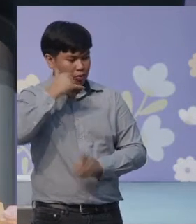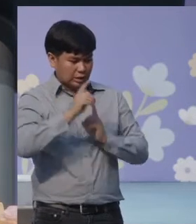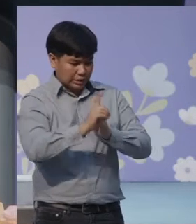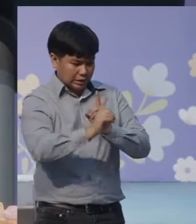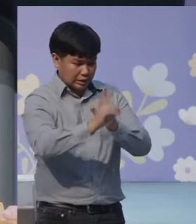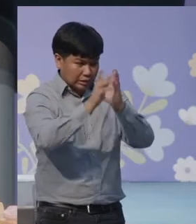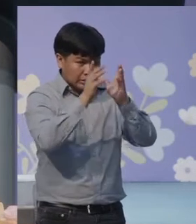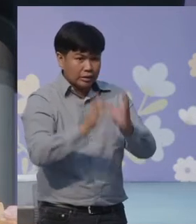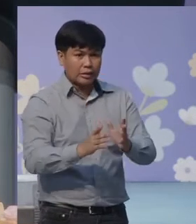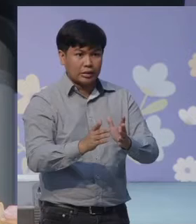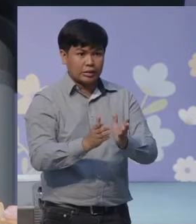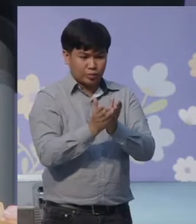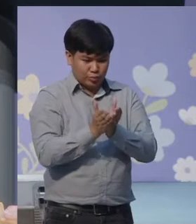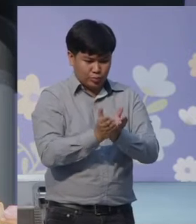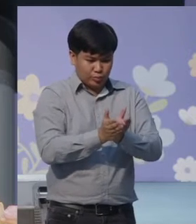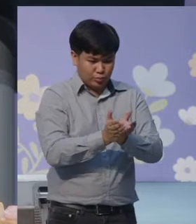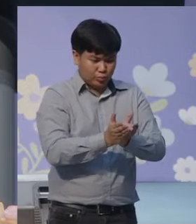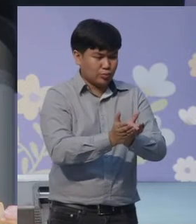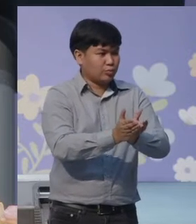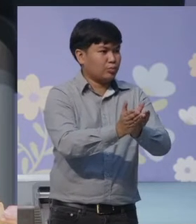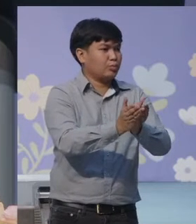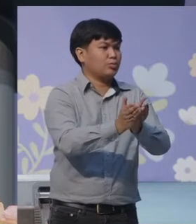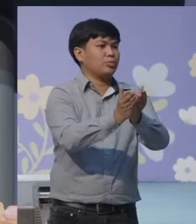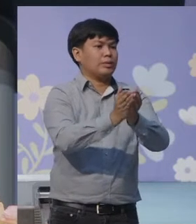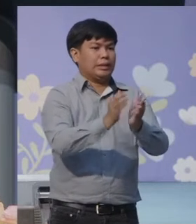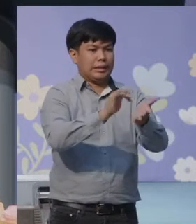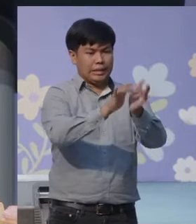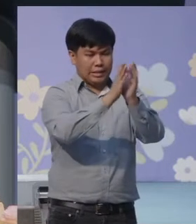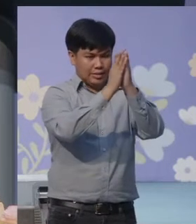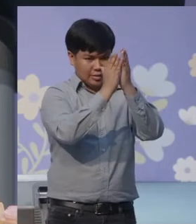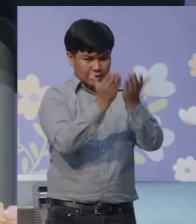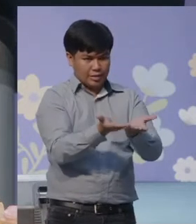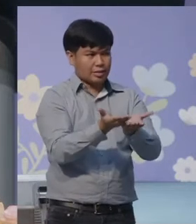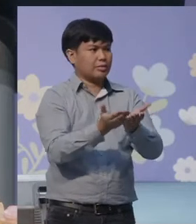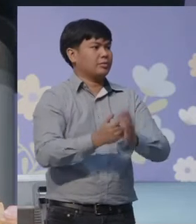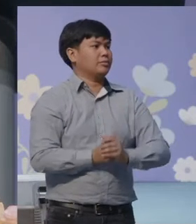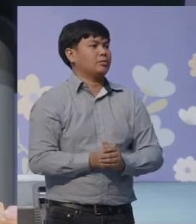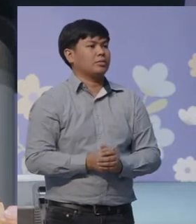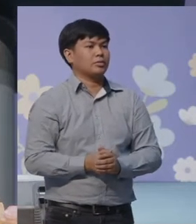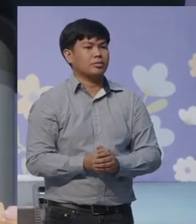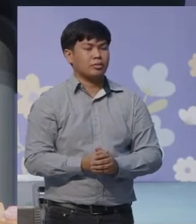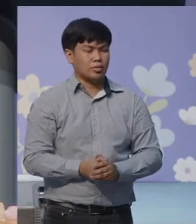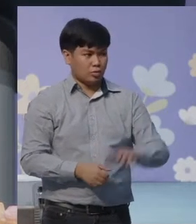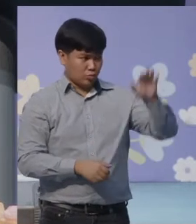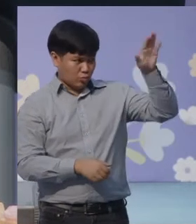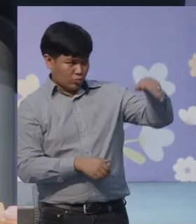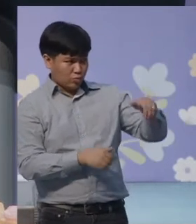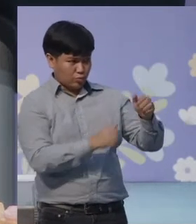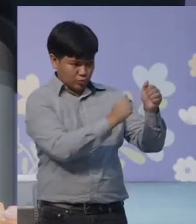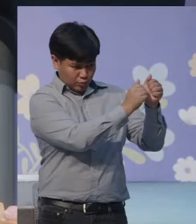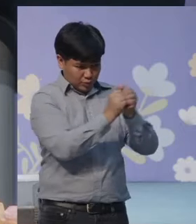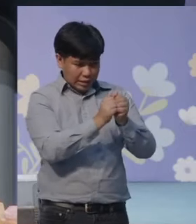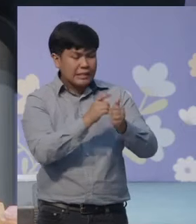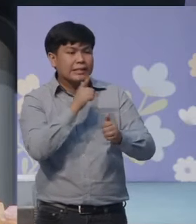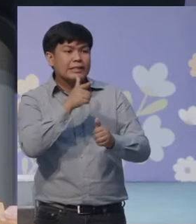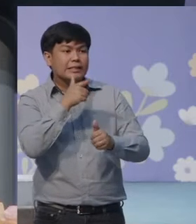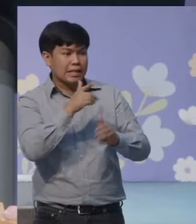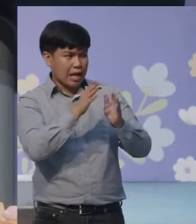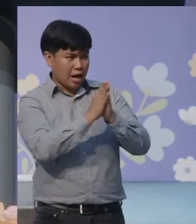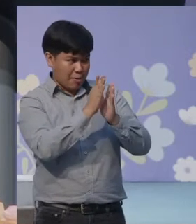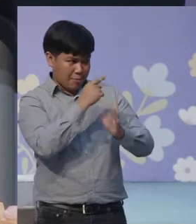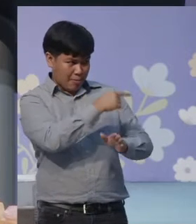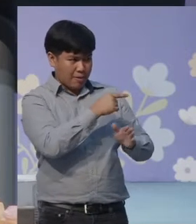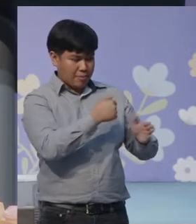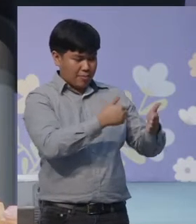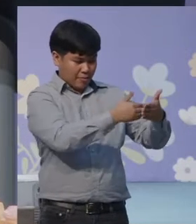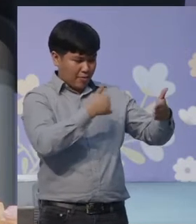dinidisciple na isang bankero rin. Kasama ko sa bangkong pinagtatrabahuan ko. Sabi ko, halika Joel, mag-lunch tayo at papagdasal kita bago